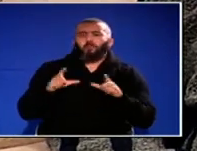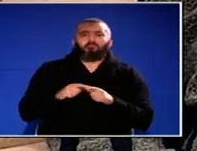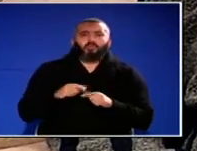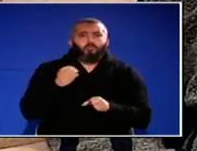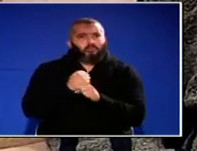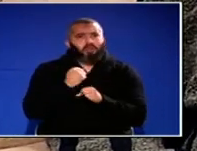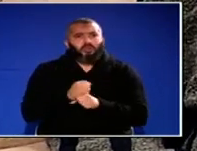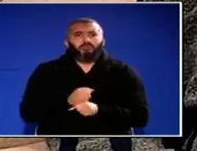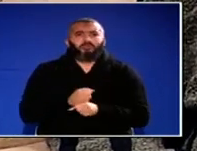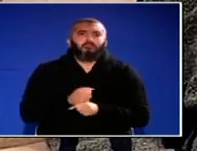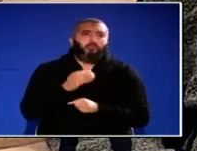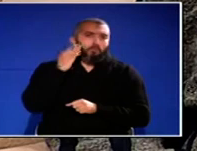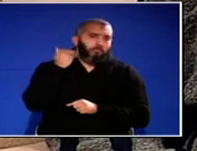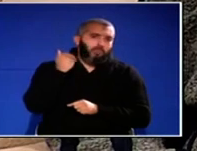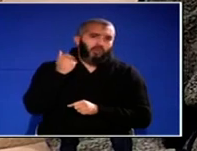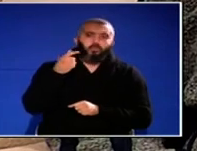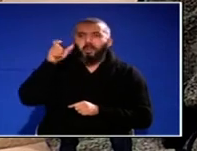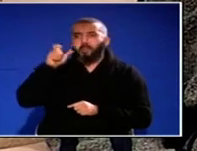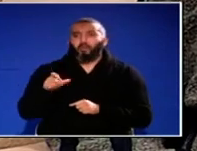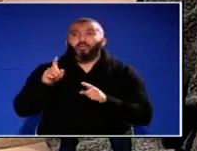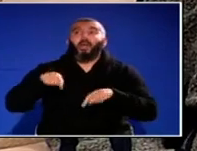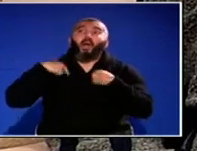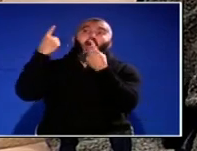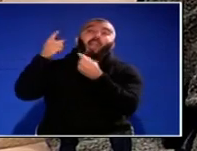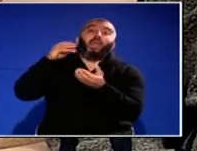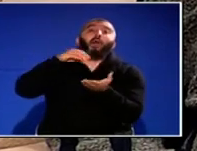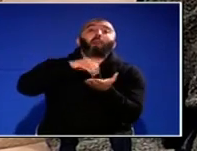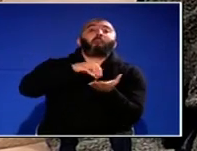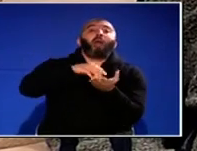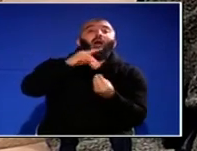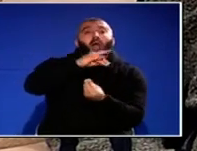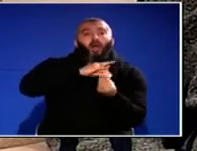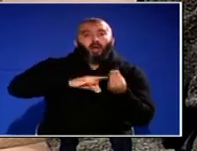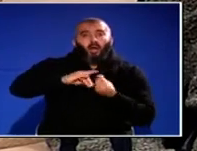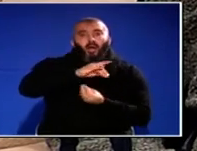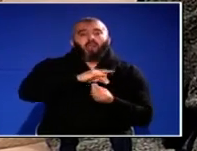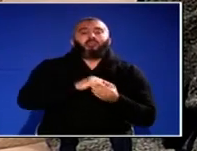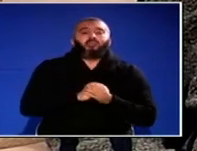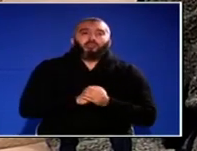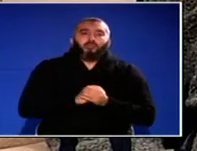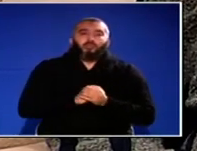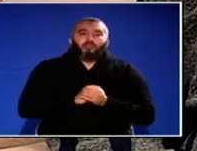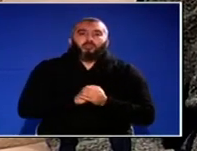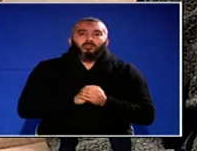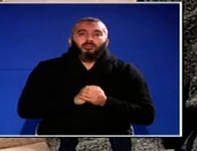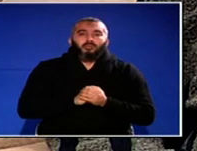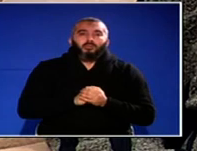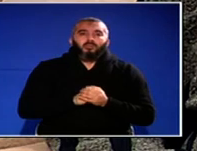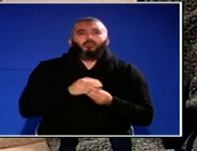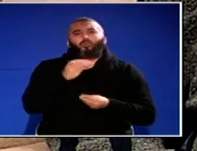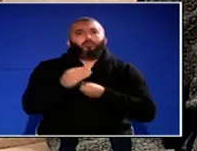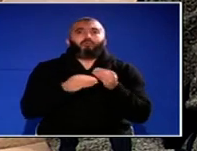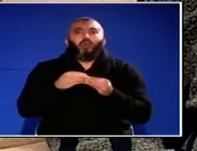المكرمة ويلبس ثياب الإحرام، أو حتى في بعض الأحيان حتى وإذا لم يكن لابس ثياب الإحرام فهناك أمور يتقيد